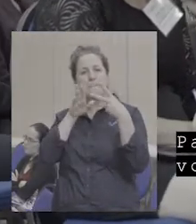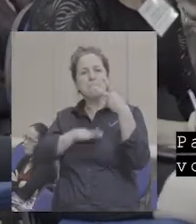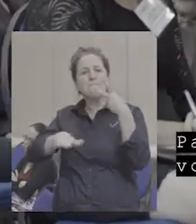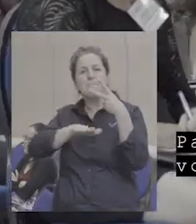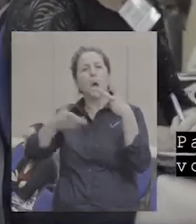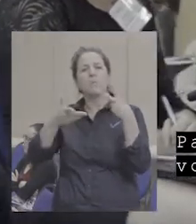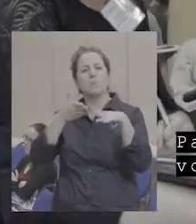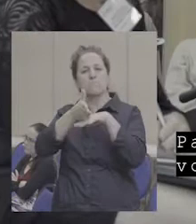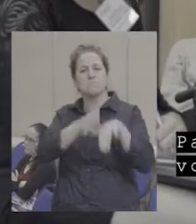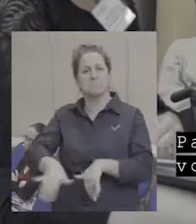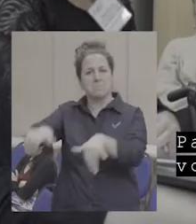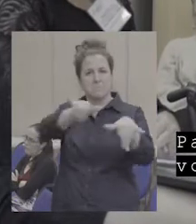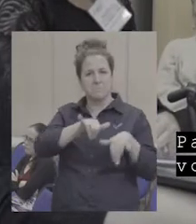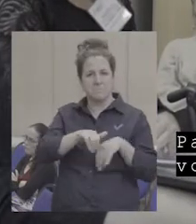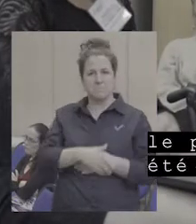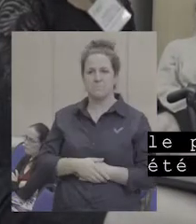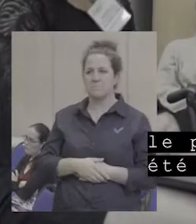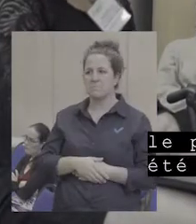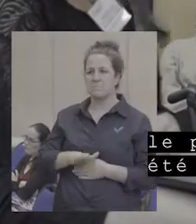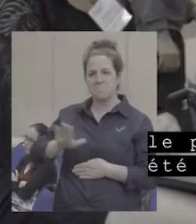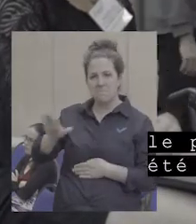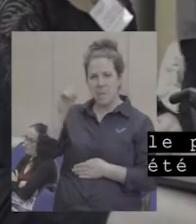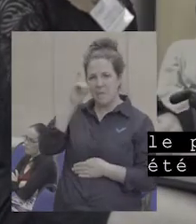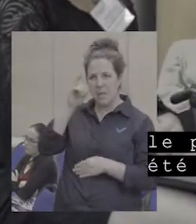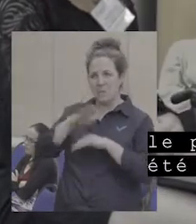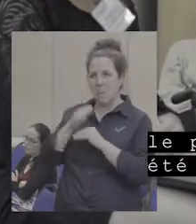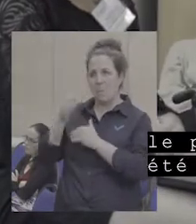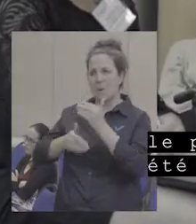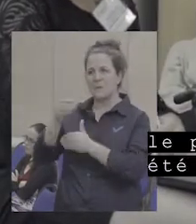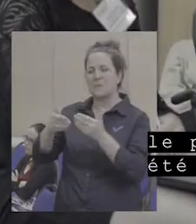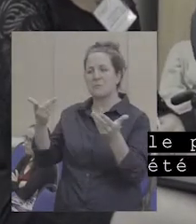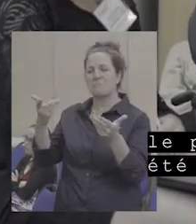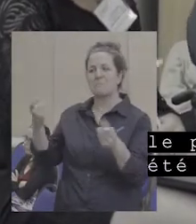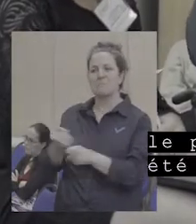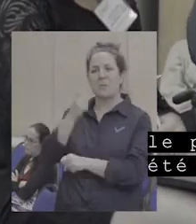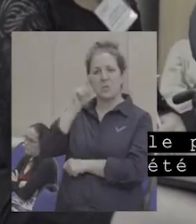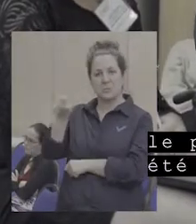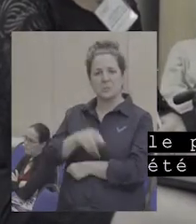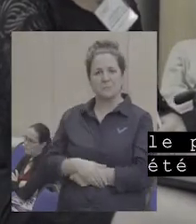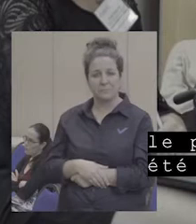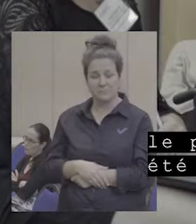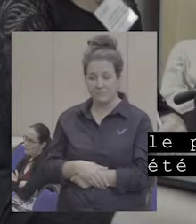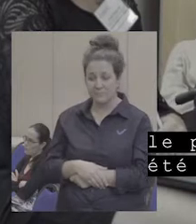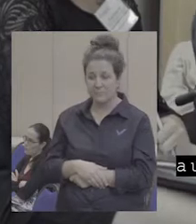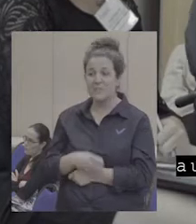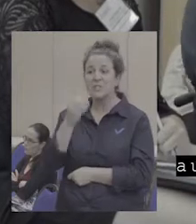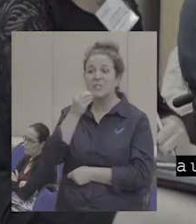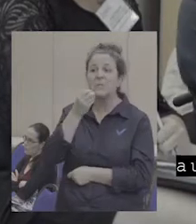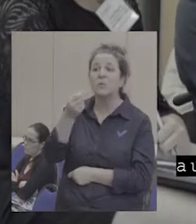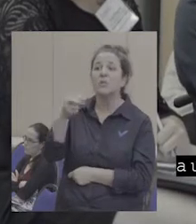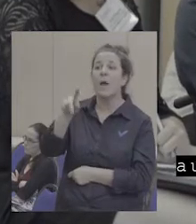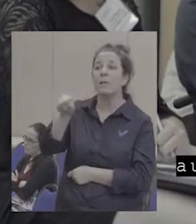Parce que votre expérience à vous dans le processus d'adaptation a été un peu malheureux. Chez vous, au